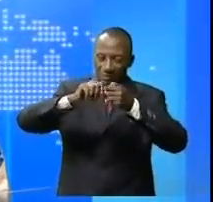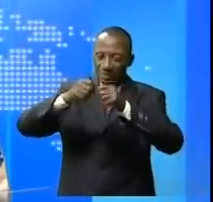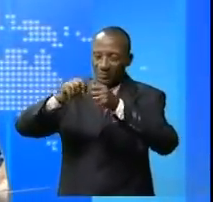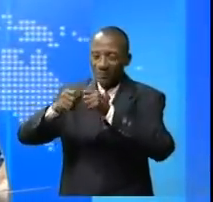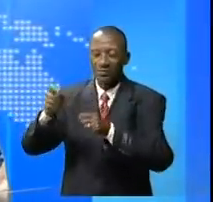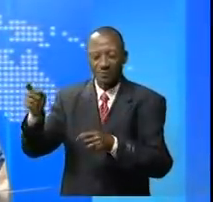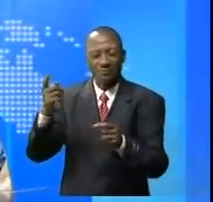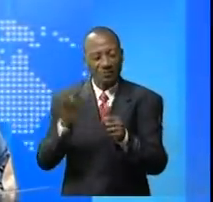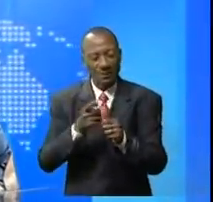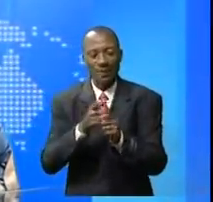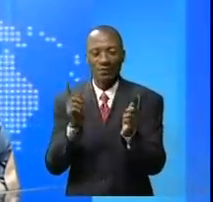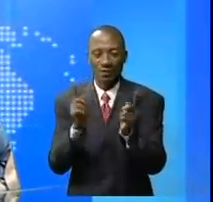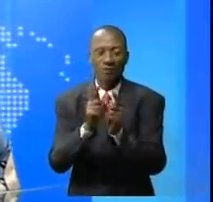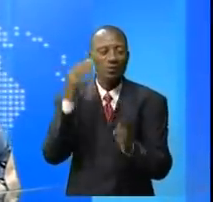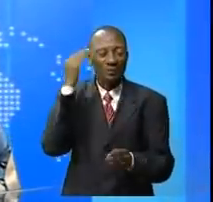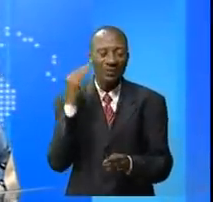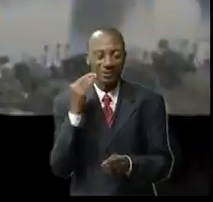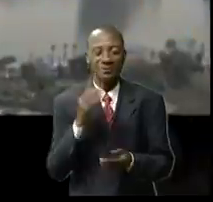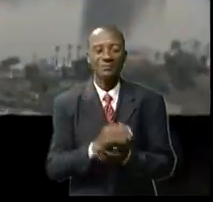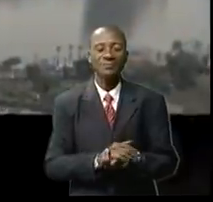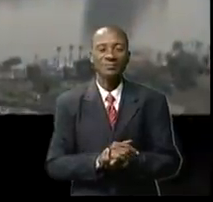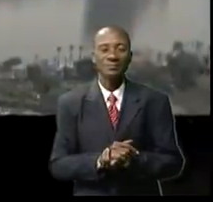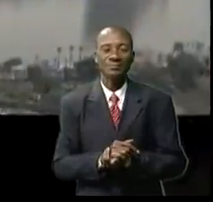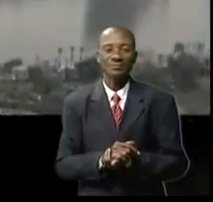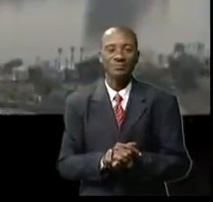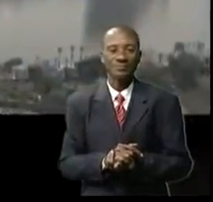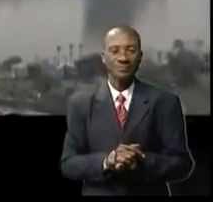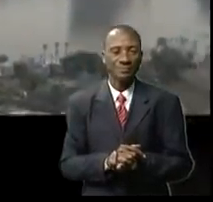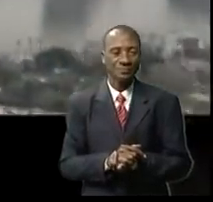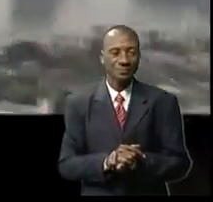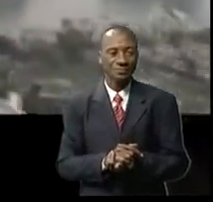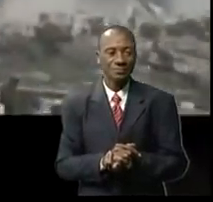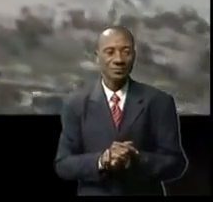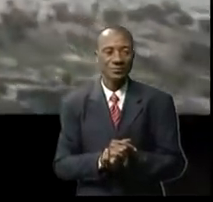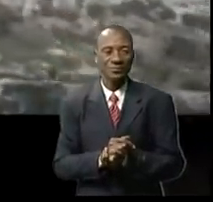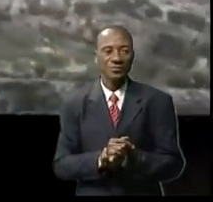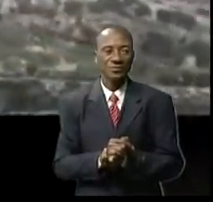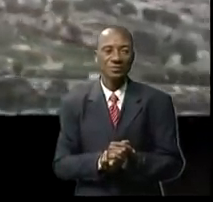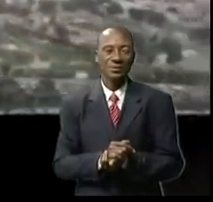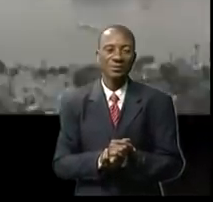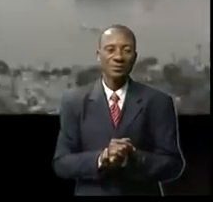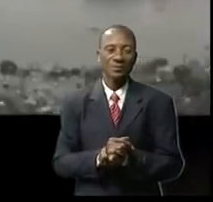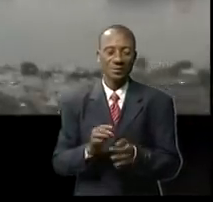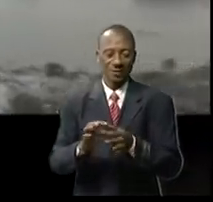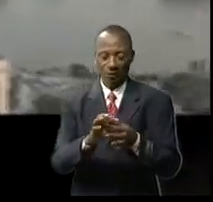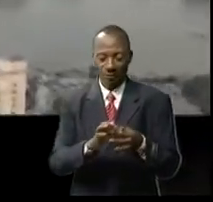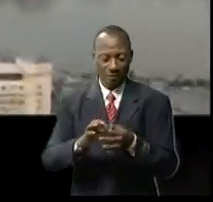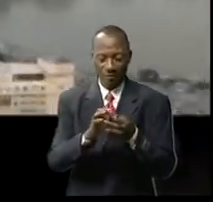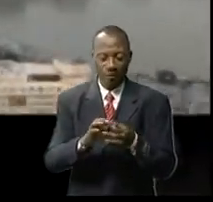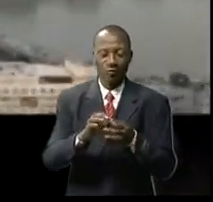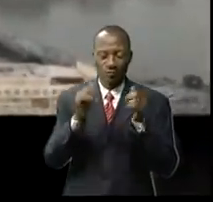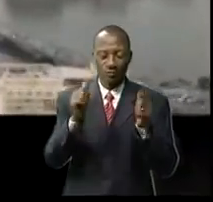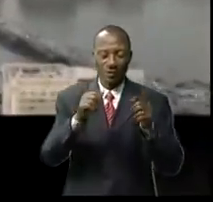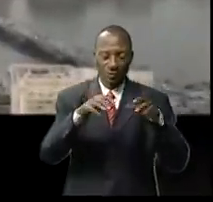de ce cabine. La coopération bilatérale entre Kinshasa et Caire demeure